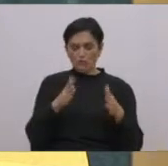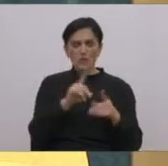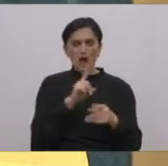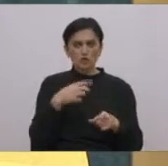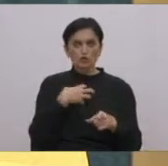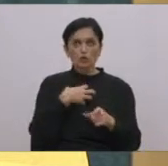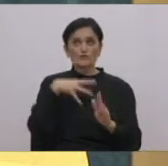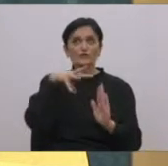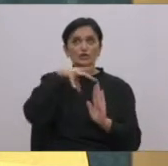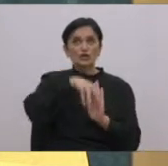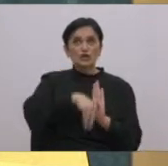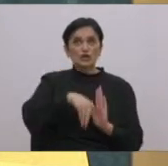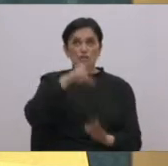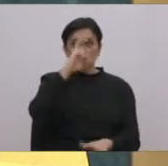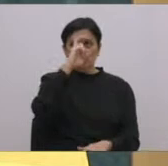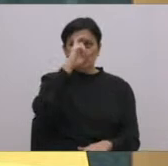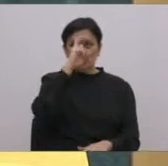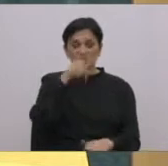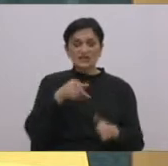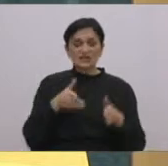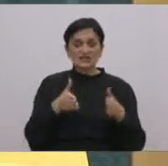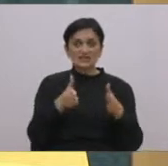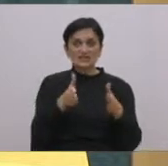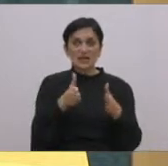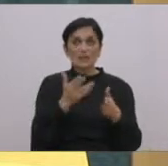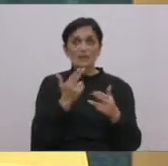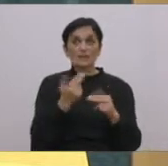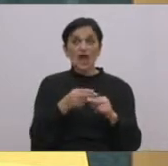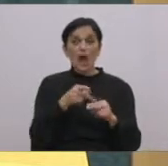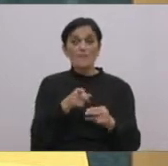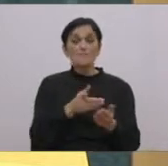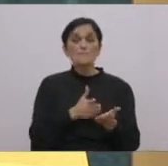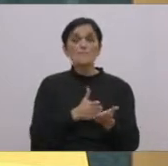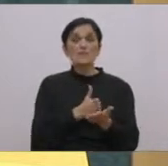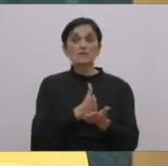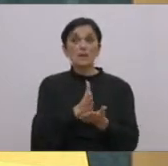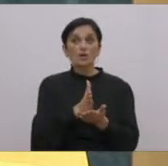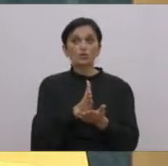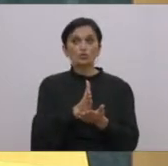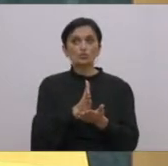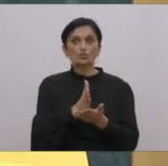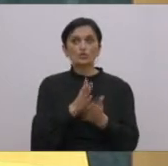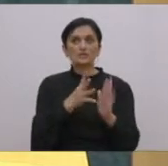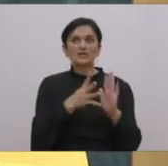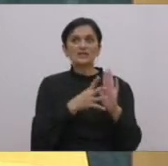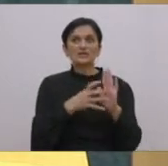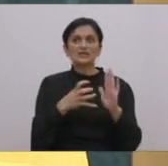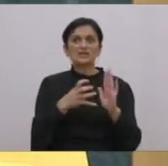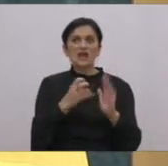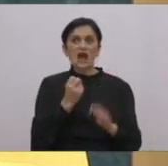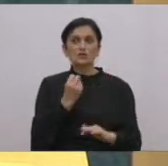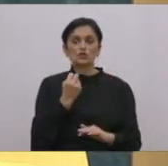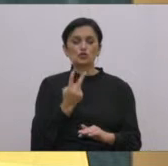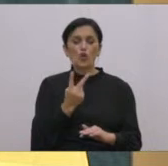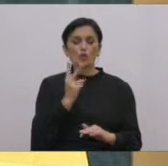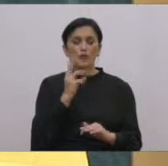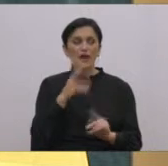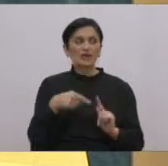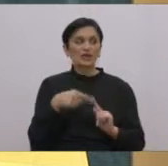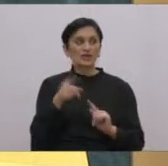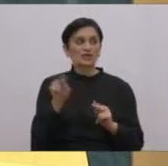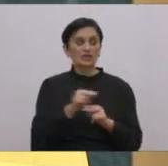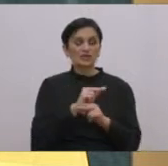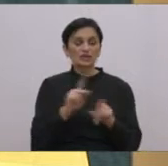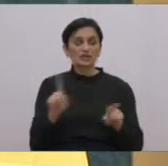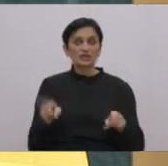შიდა სახელმწიფოებრივ გზებს და ამ მიმართულებით 912 კილომეტრი გზის